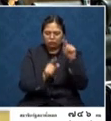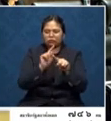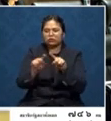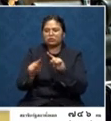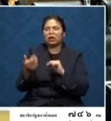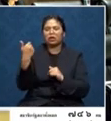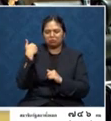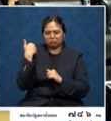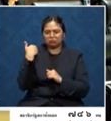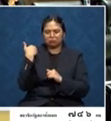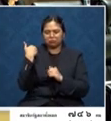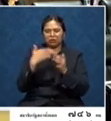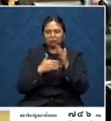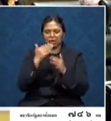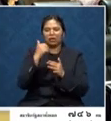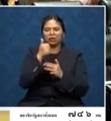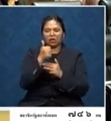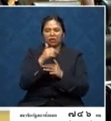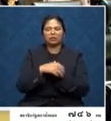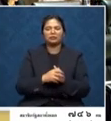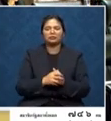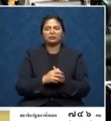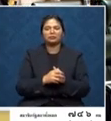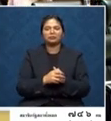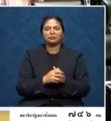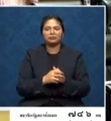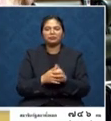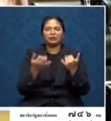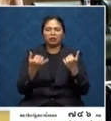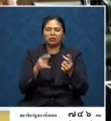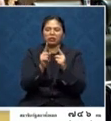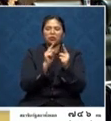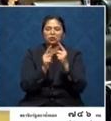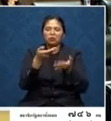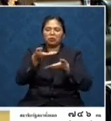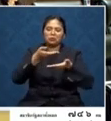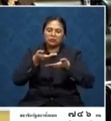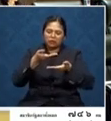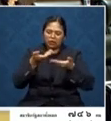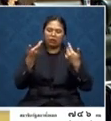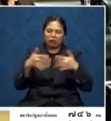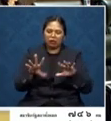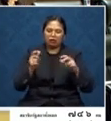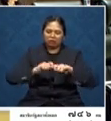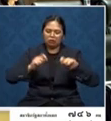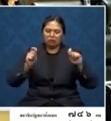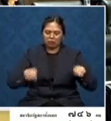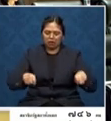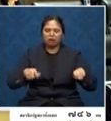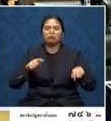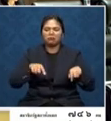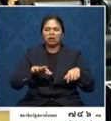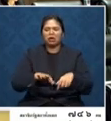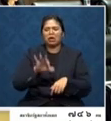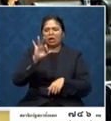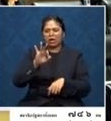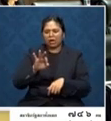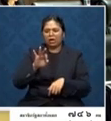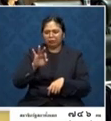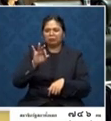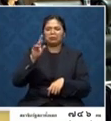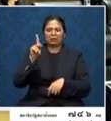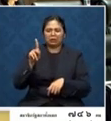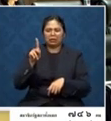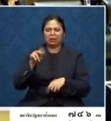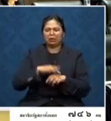ทางเศรษฐกิจระดับภูมิภาคหรืออาเซียนที่สรุปการเจรจาและมีการลงนามและถ้าจะบอกว่าการลงนามใน FTA 2ฉบับนี้เป็นผลง